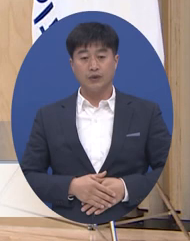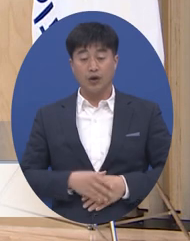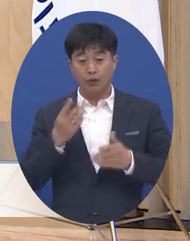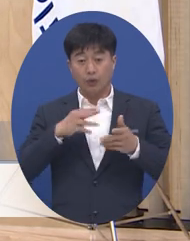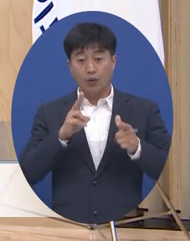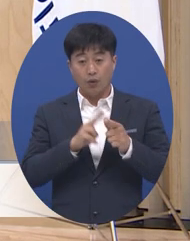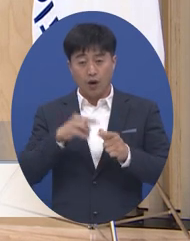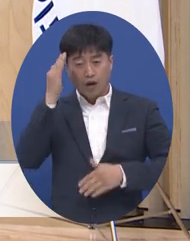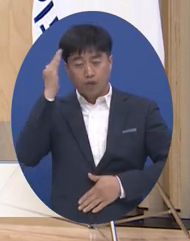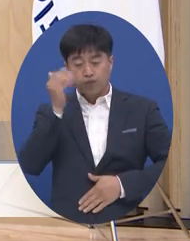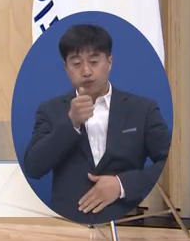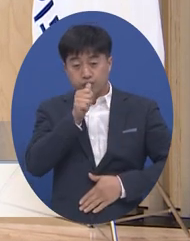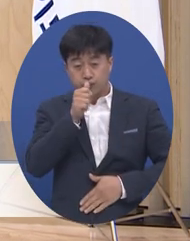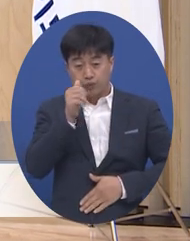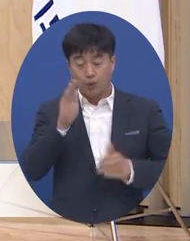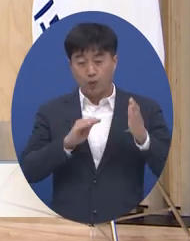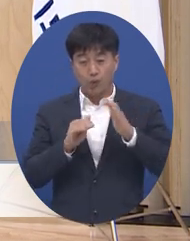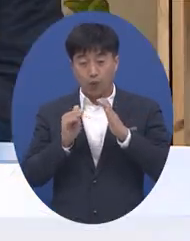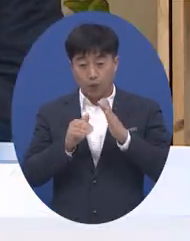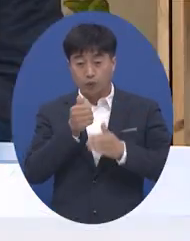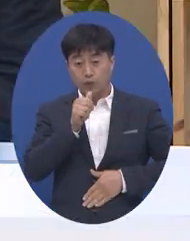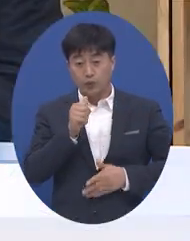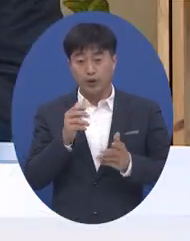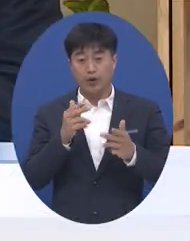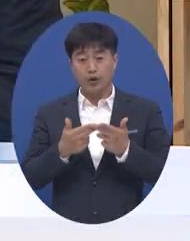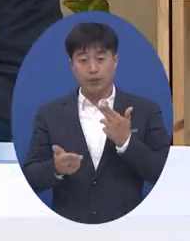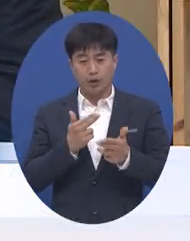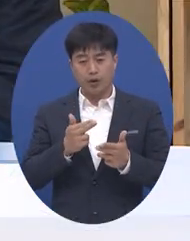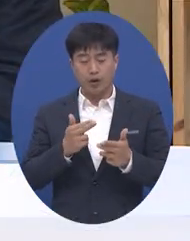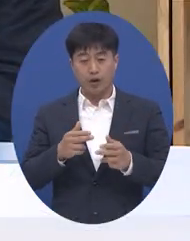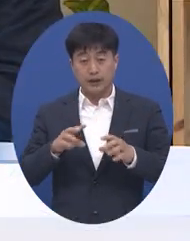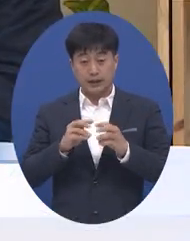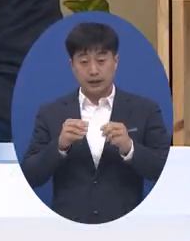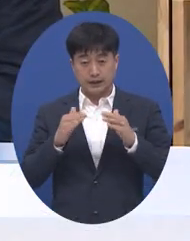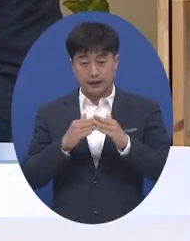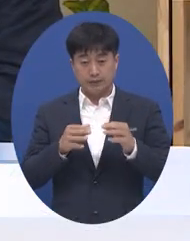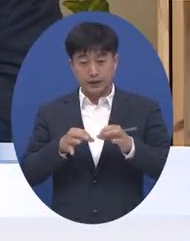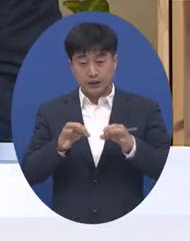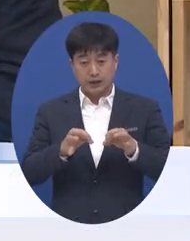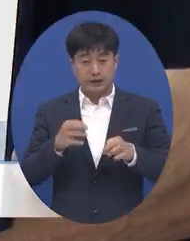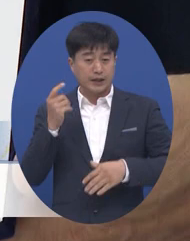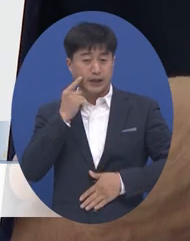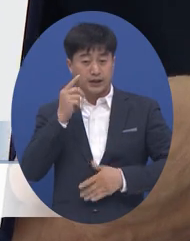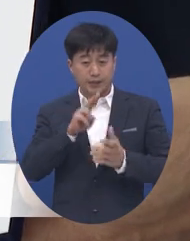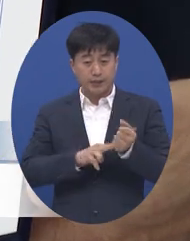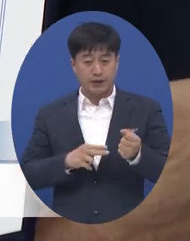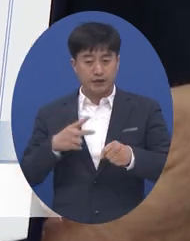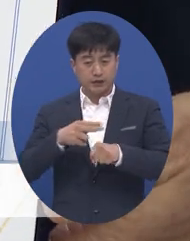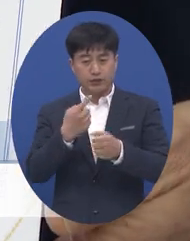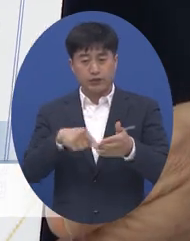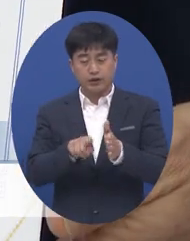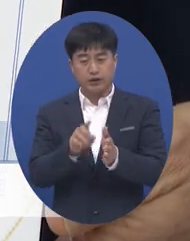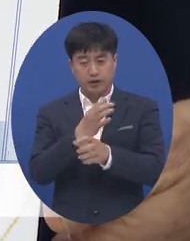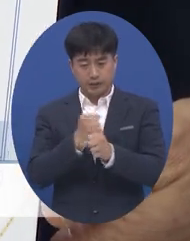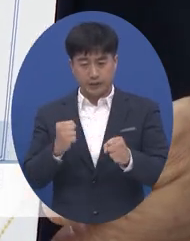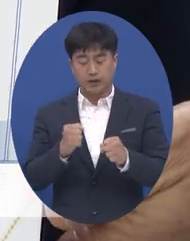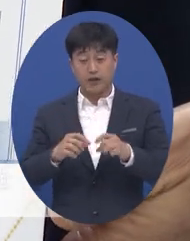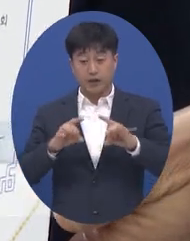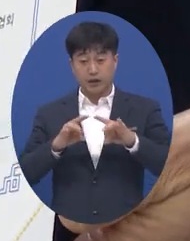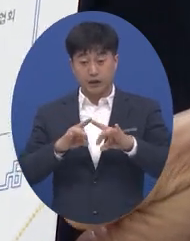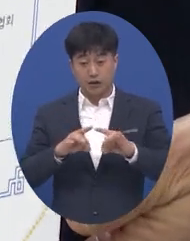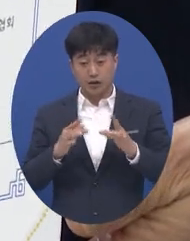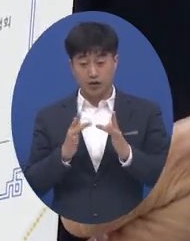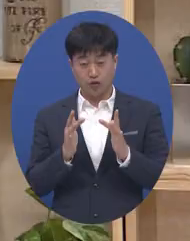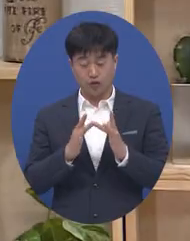경기도와 한국공인중개사 할 패가 부동산 허위매물 근절을 위해 손을 잡았습니다 인터넷 부동산 허위매물